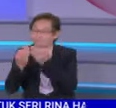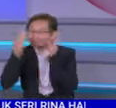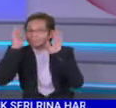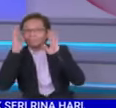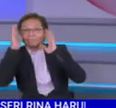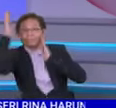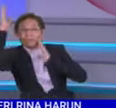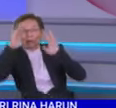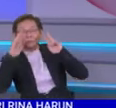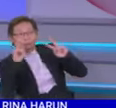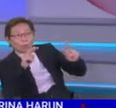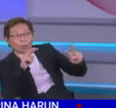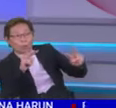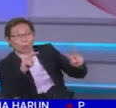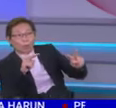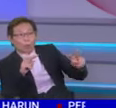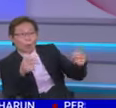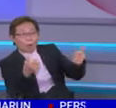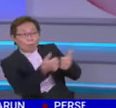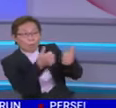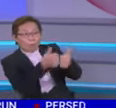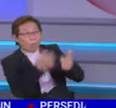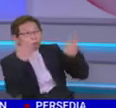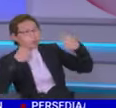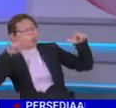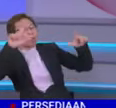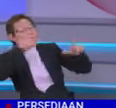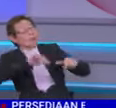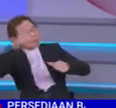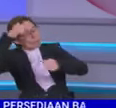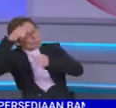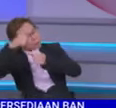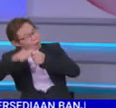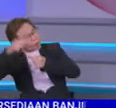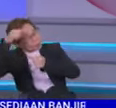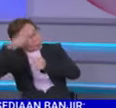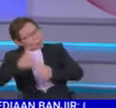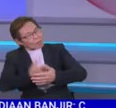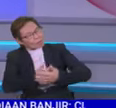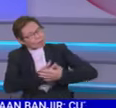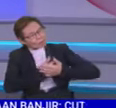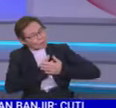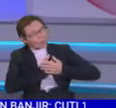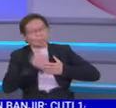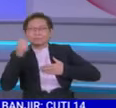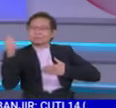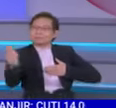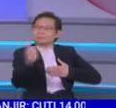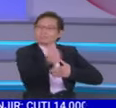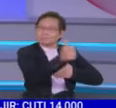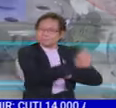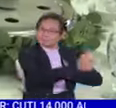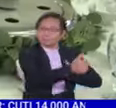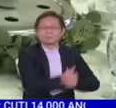menonton kejohanan berprestij sekaligus memahat kenangan tersendiri dalam diri masing-masing.